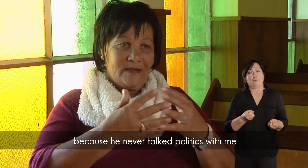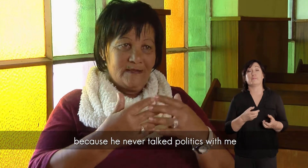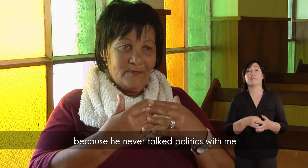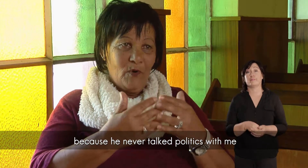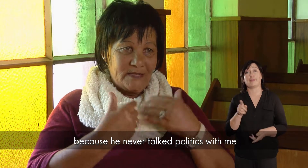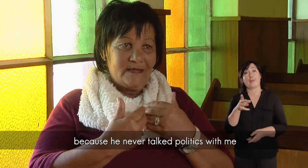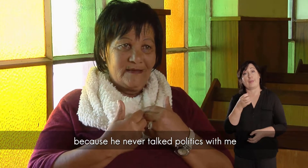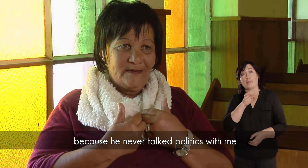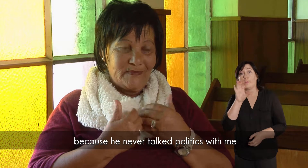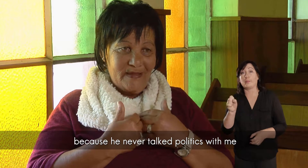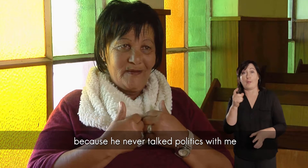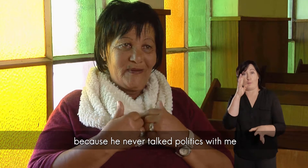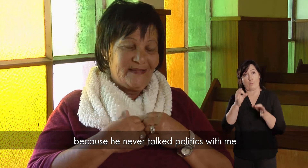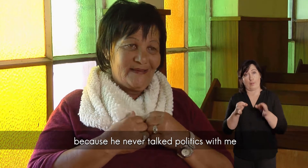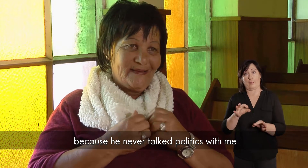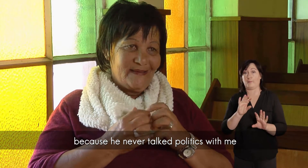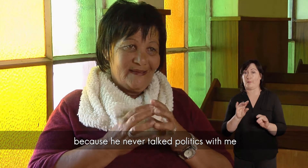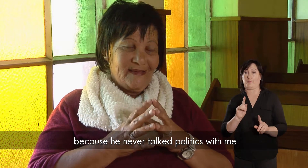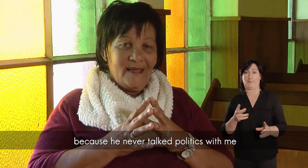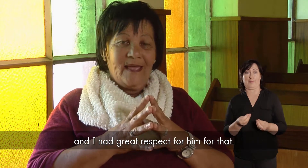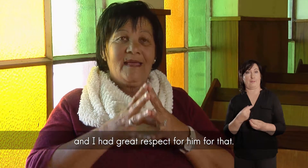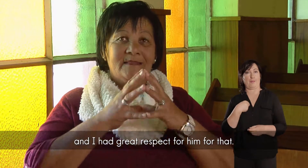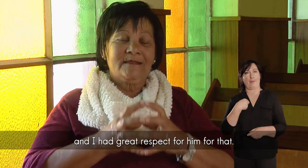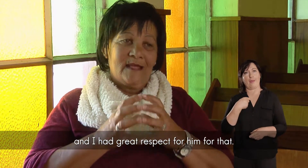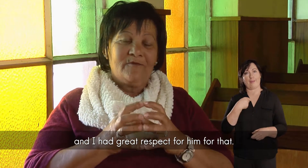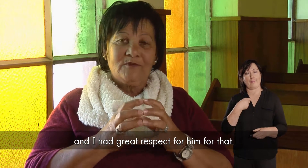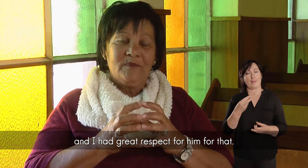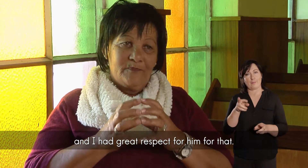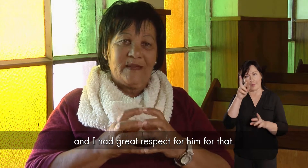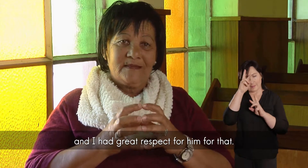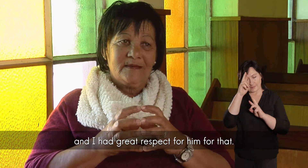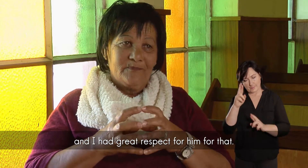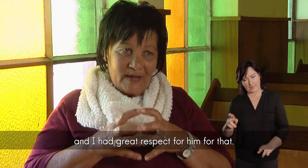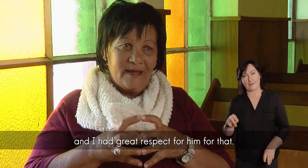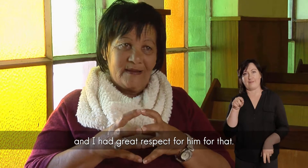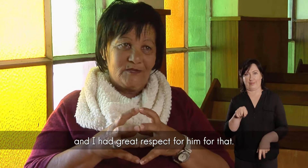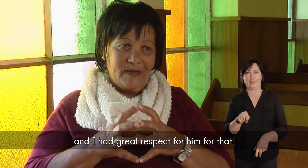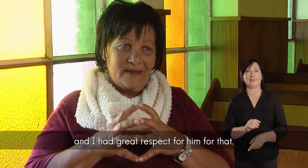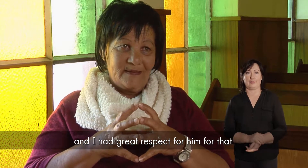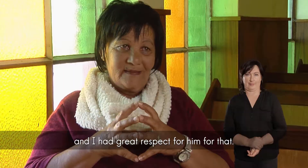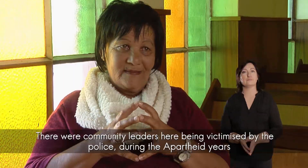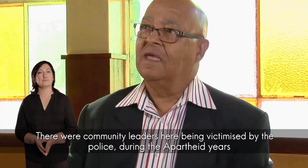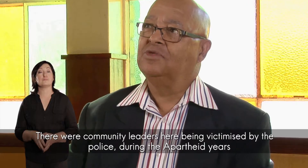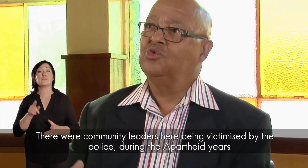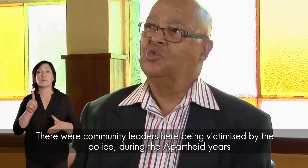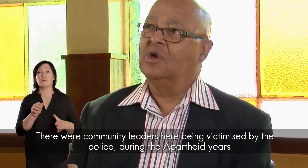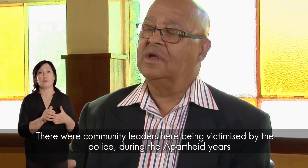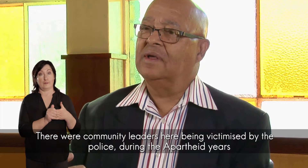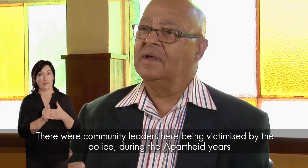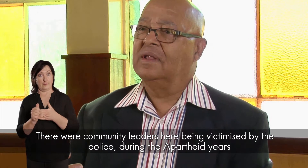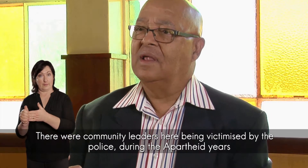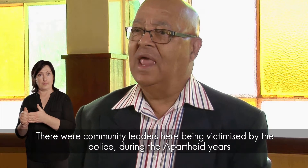nooit politiek, met my gepraat he. En, dit het ek van Dominie Pet, baie gerespekt. To,